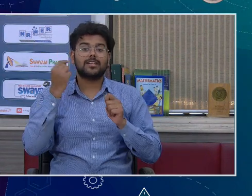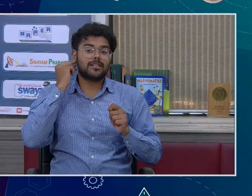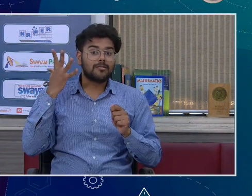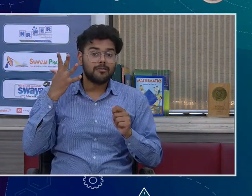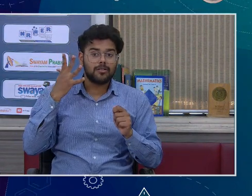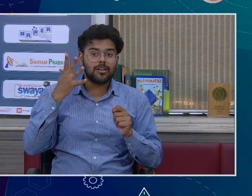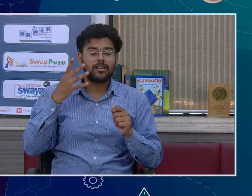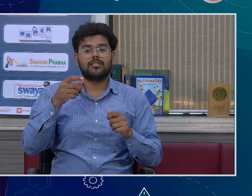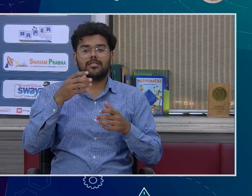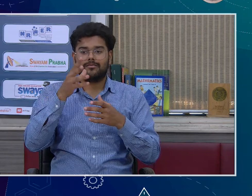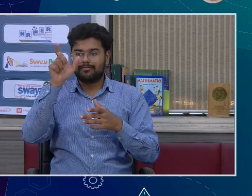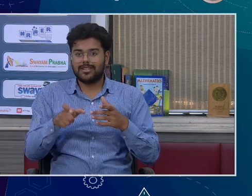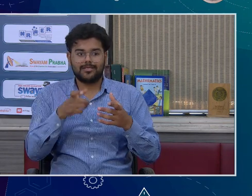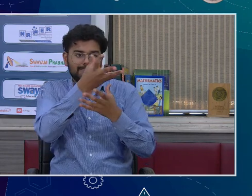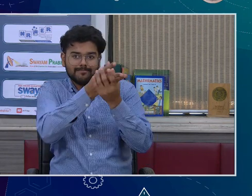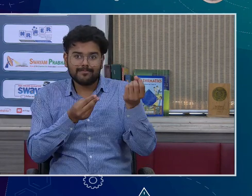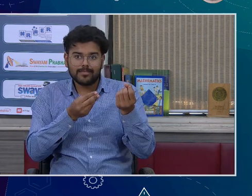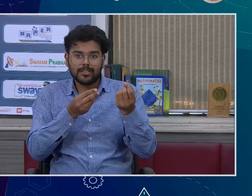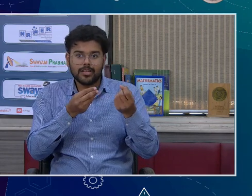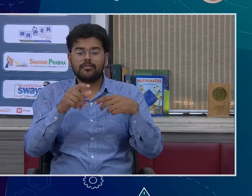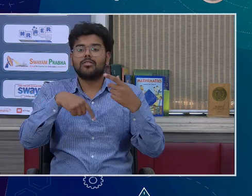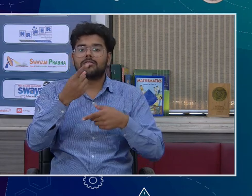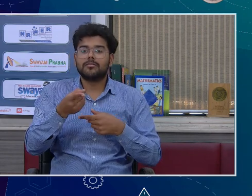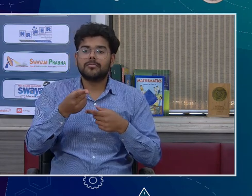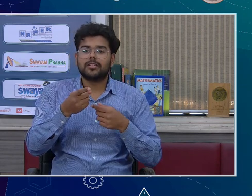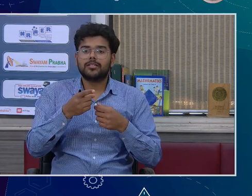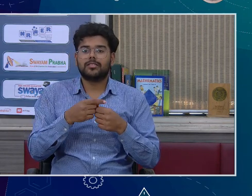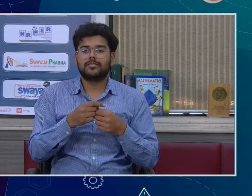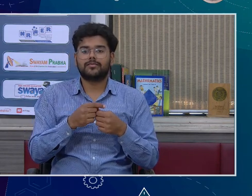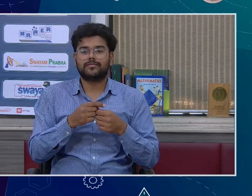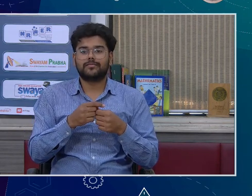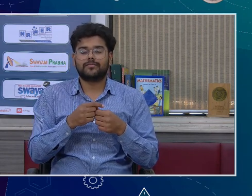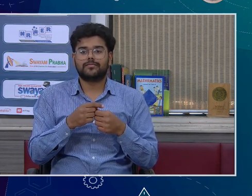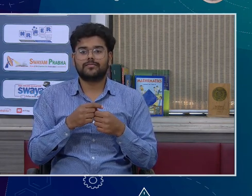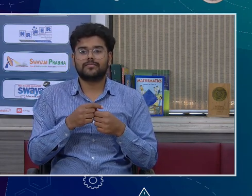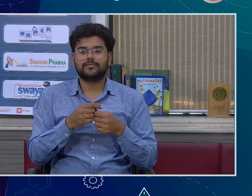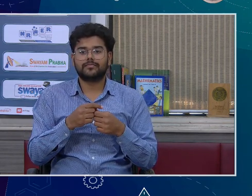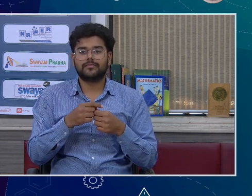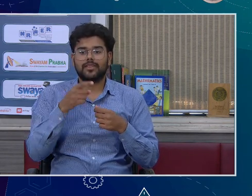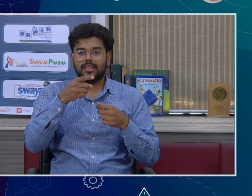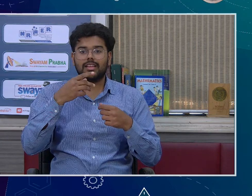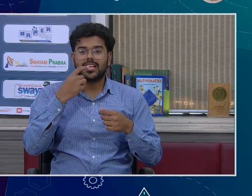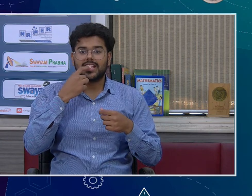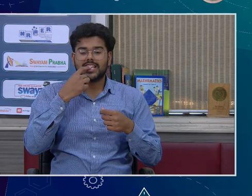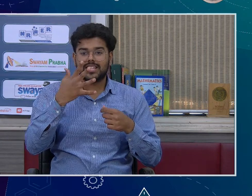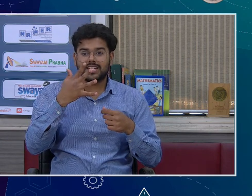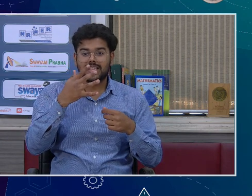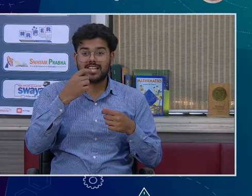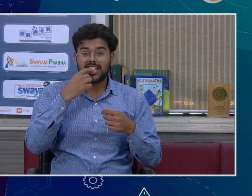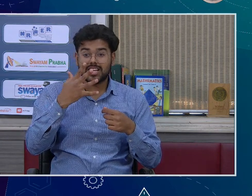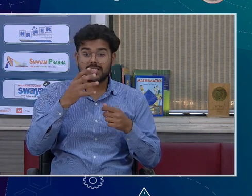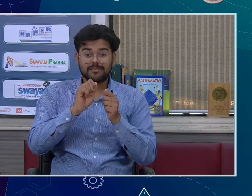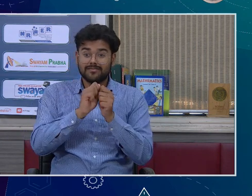गया. फिर वो दुखी हो गया और मैजिशियन ने ग्रांट किया विश, तो ये पत्ते बन गए ग्लास